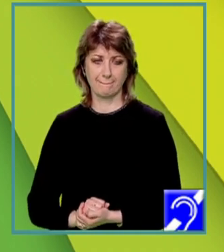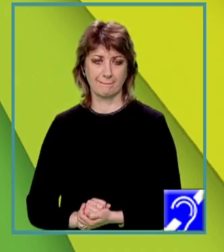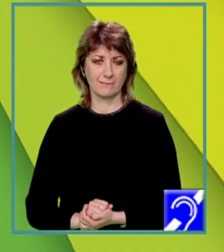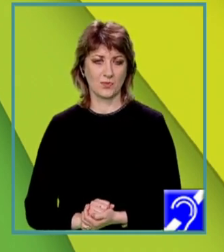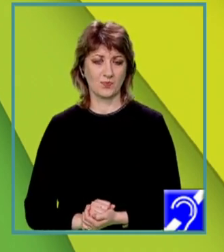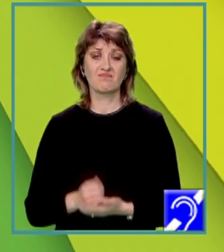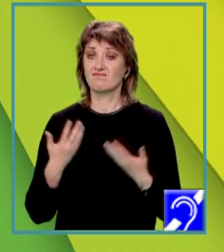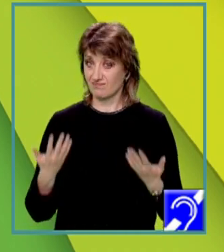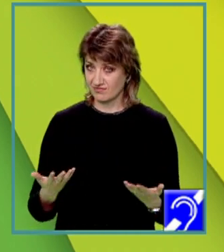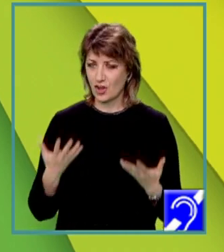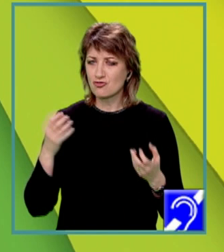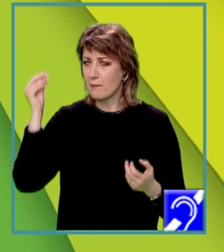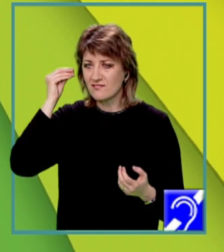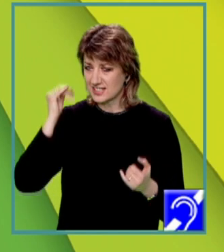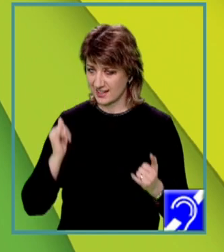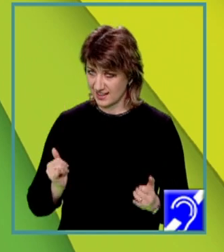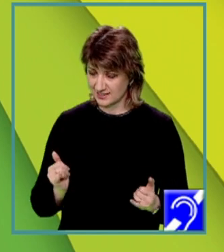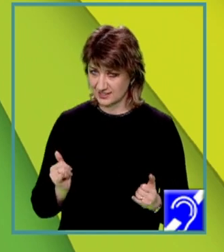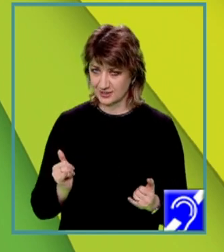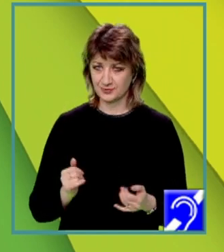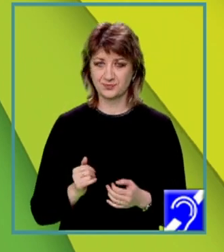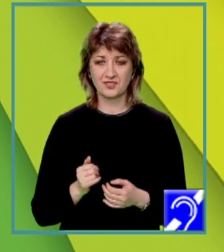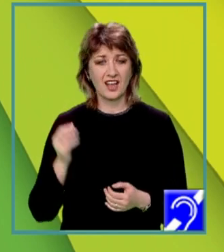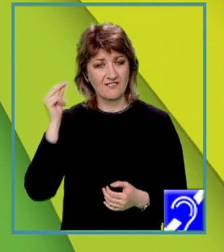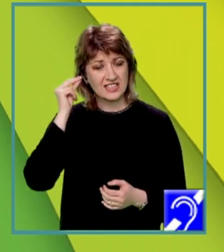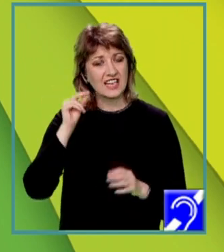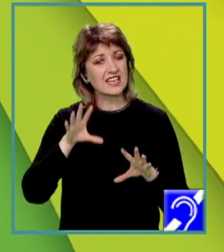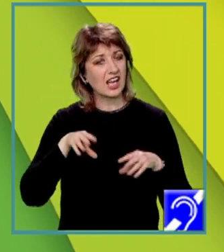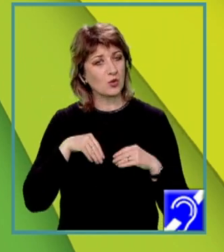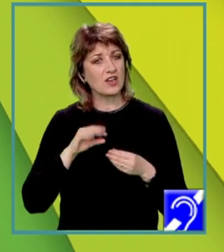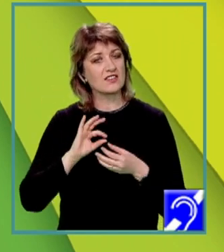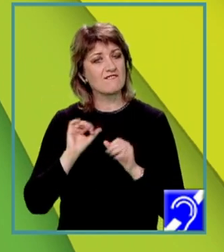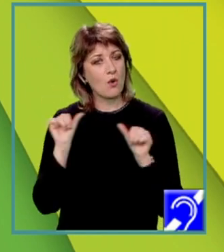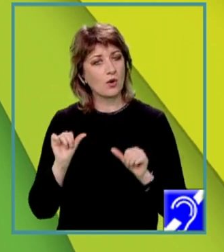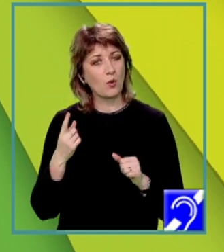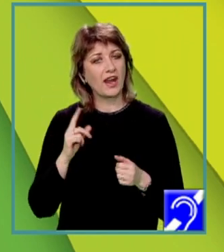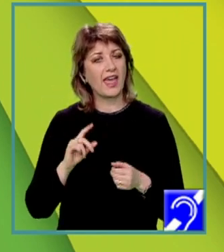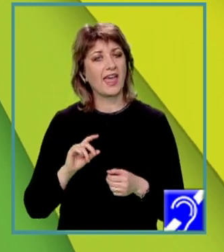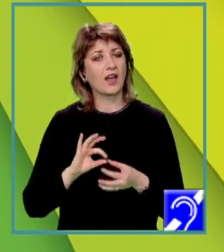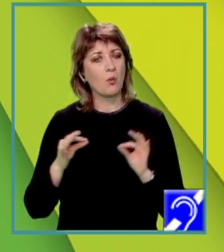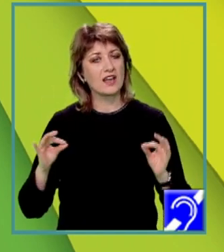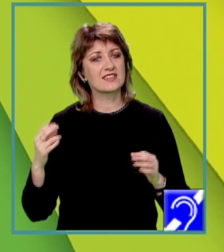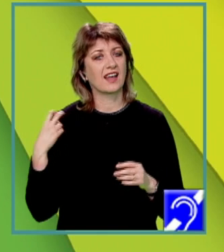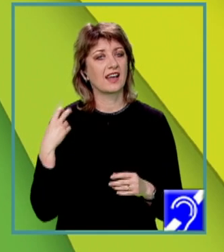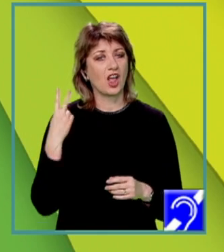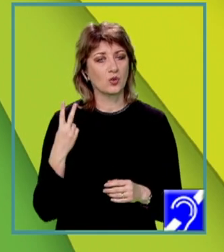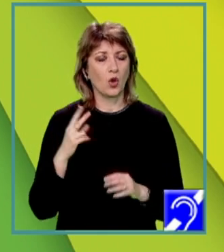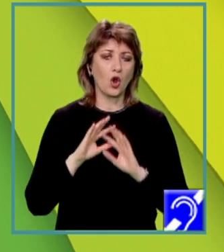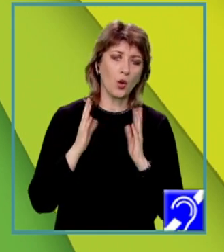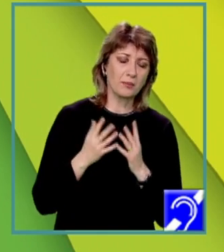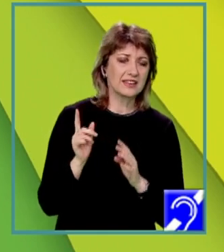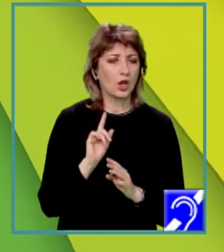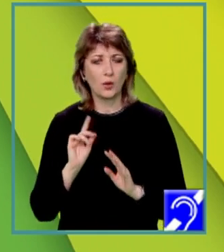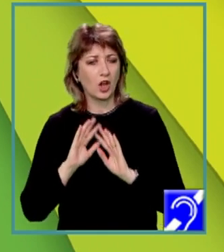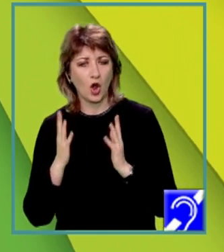pfai Dar ce am învățat astazi invatam sa recunoastem formele unei ecuatii de gradul al doilea completă sau incompletă